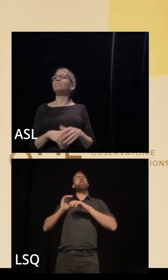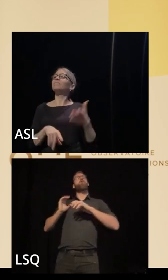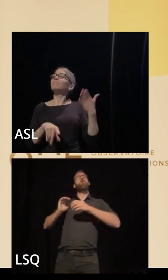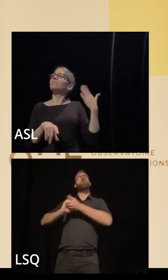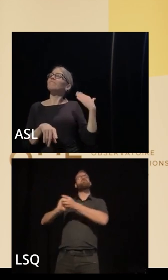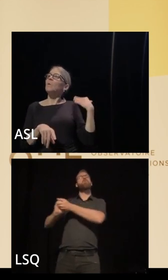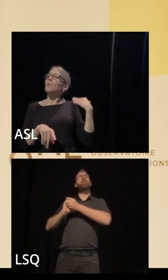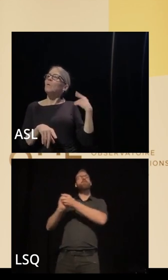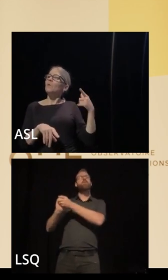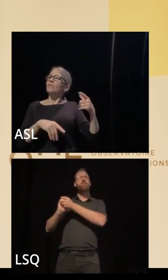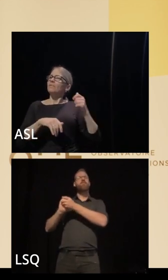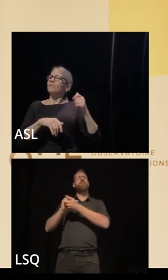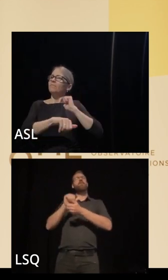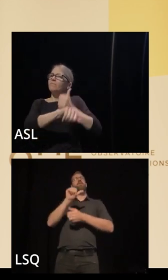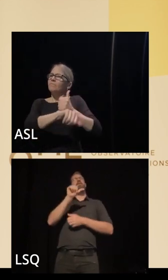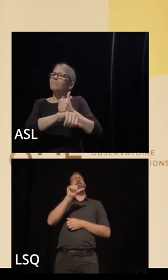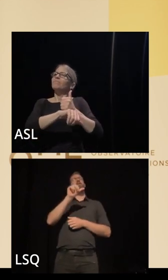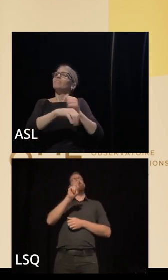d'artistes